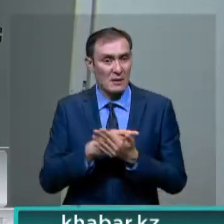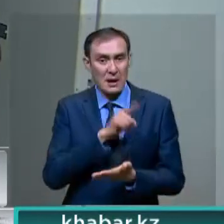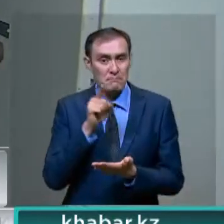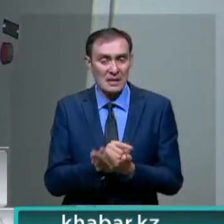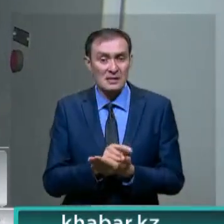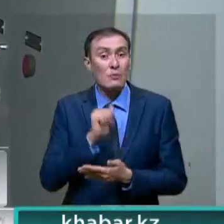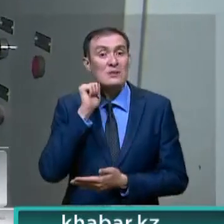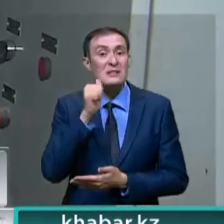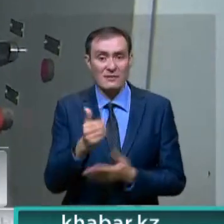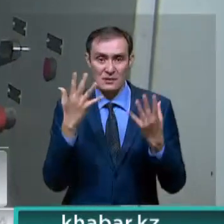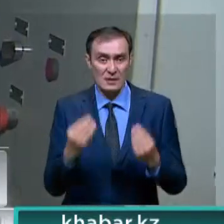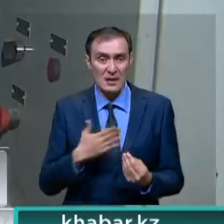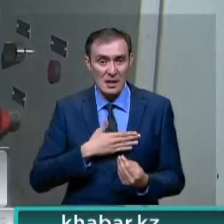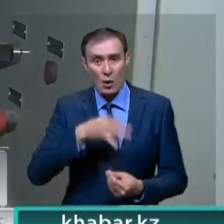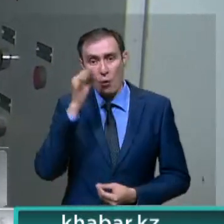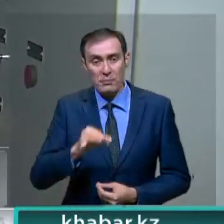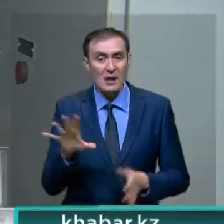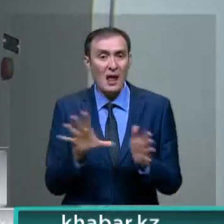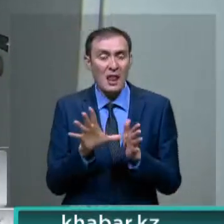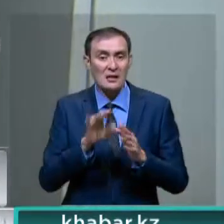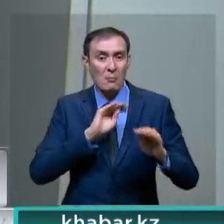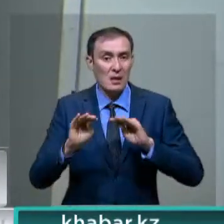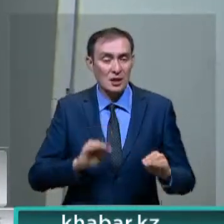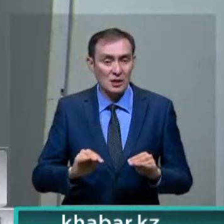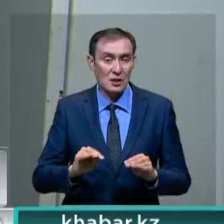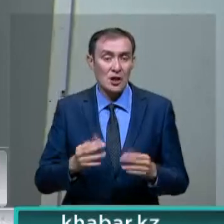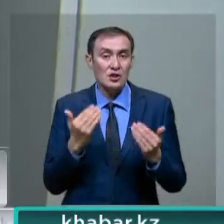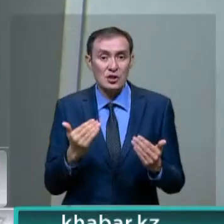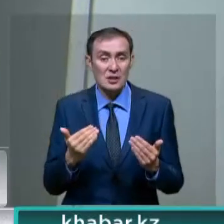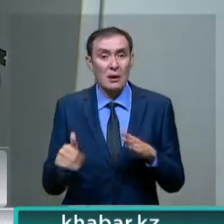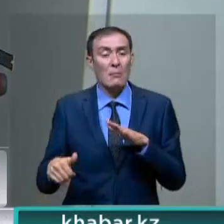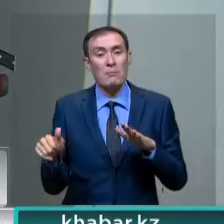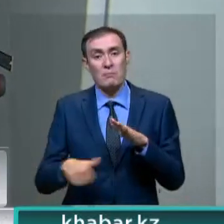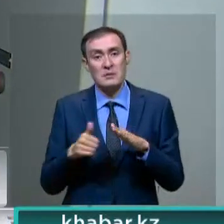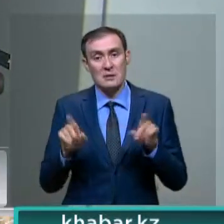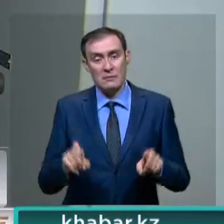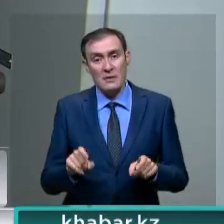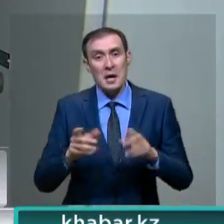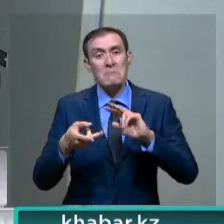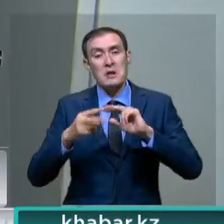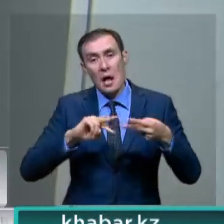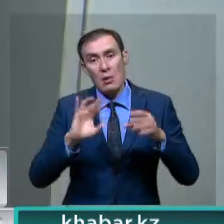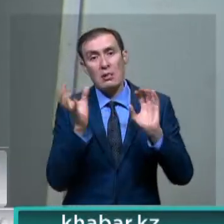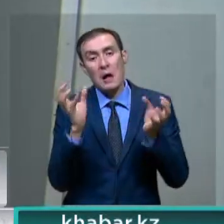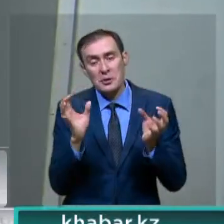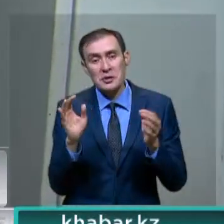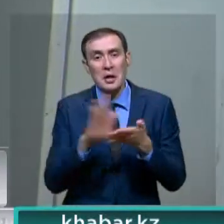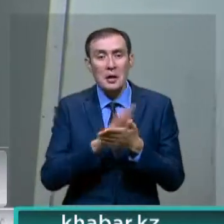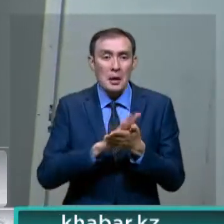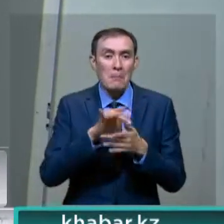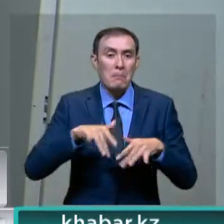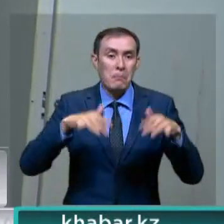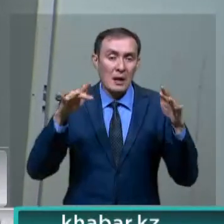обязанностям хоть завтра. Я квалифицированный электромонтажник, по сути, сижу без дела. Меняю лампочки, протираю от пыли